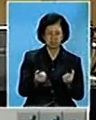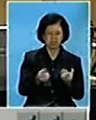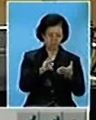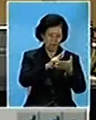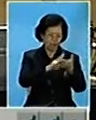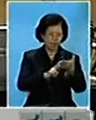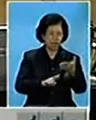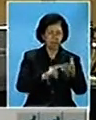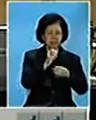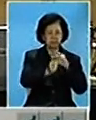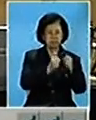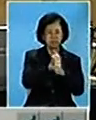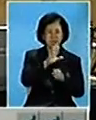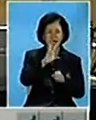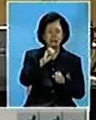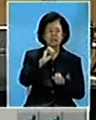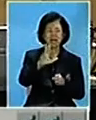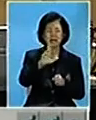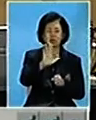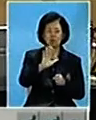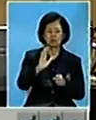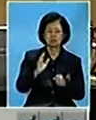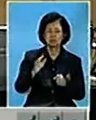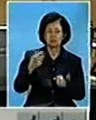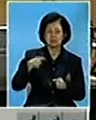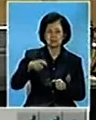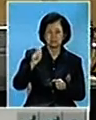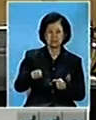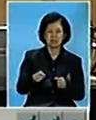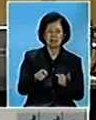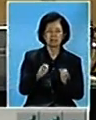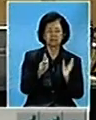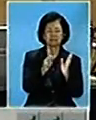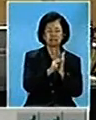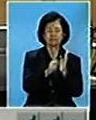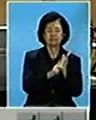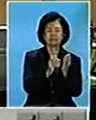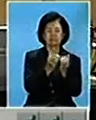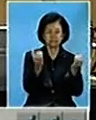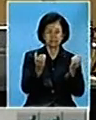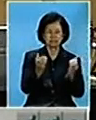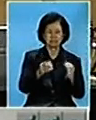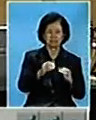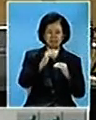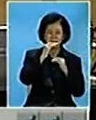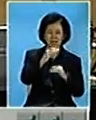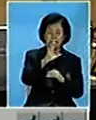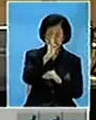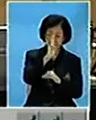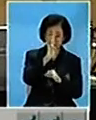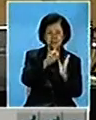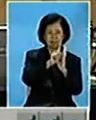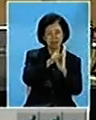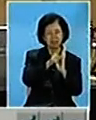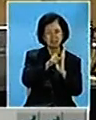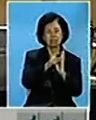ของศาลรัฐธรรมนูญปี53อยู่นะครับผมจะยืนหลักอย่างนี้นะครับจะตั้งไว้7นาทีก่อนนะครับแล้วท่านใดที่มี